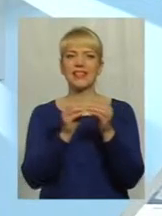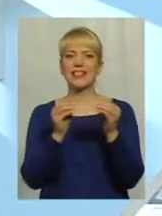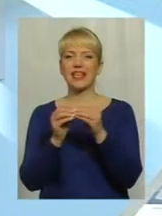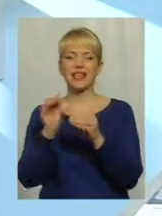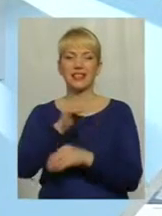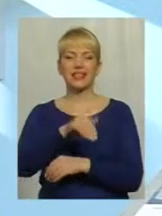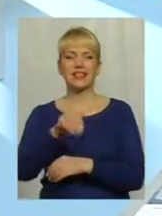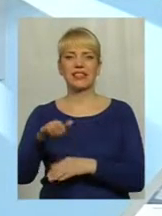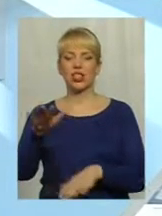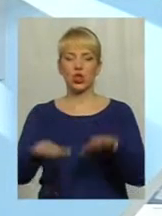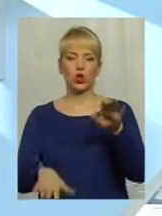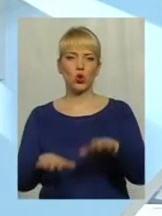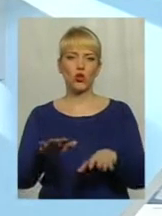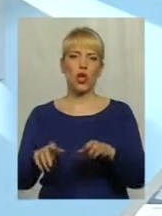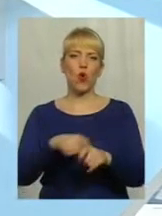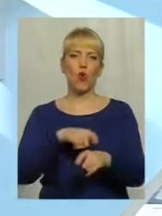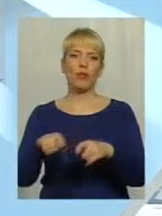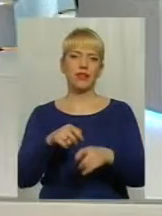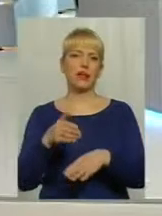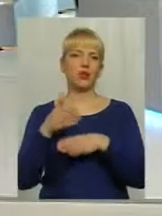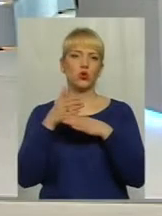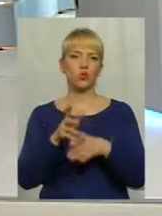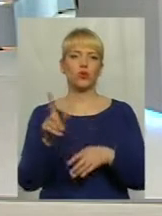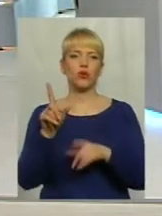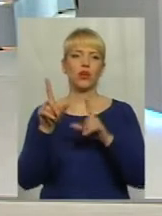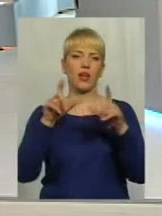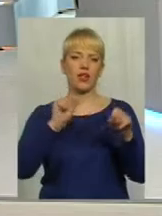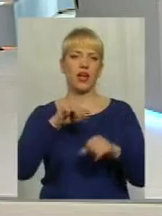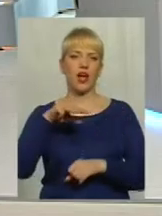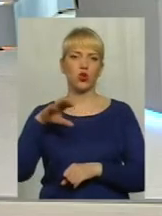тисячі тонн гуманітарної допомоги, яка їде в АТО.